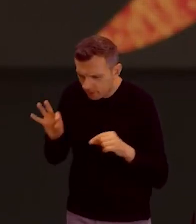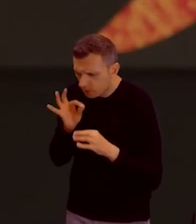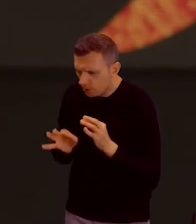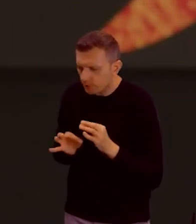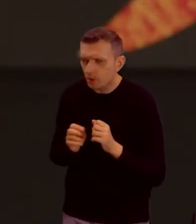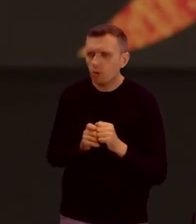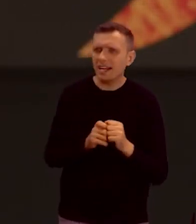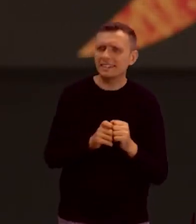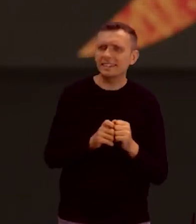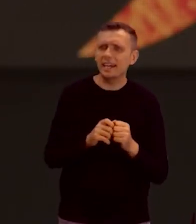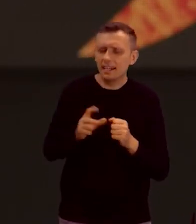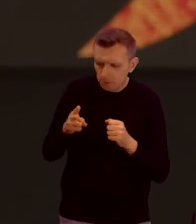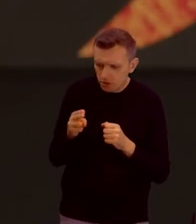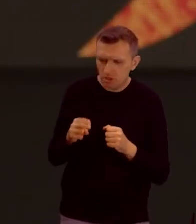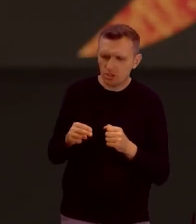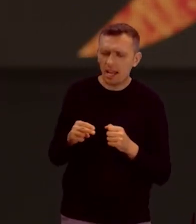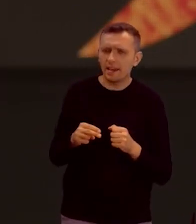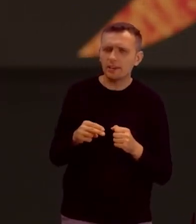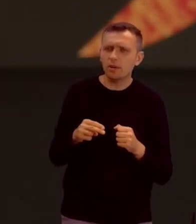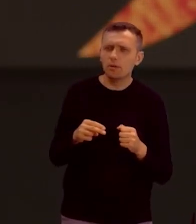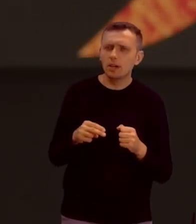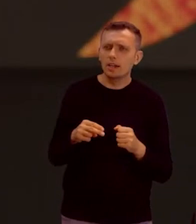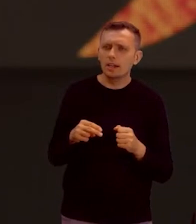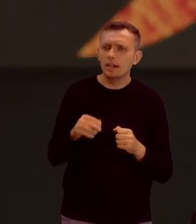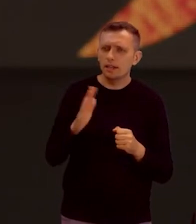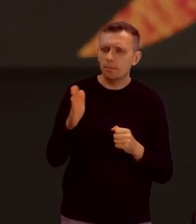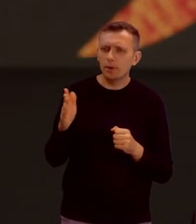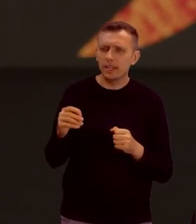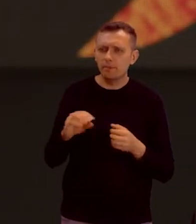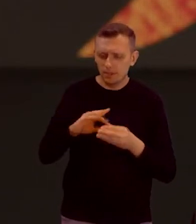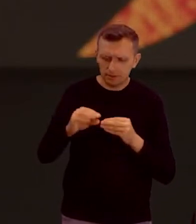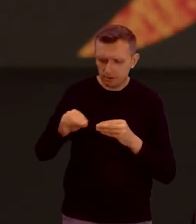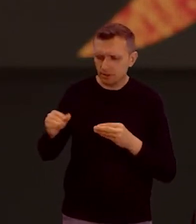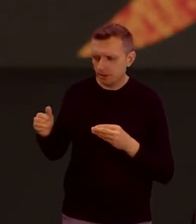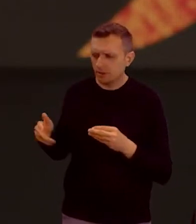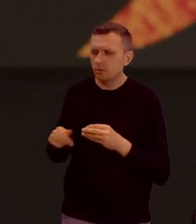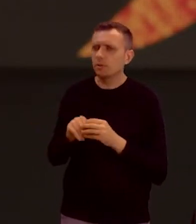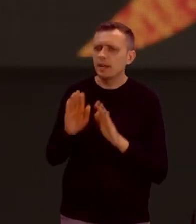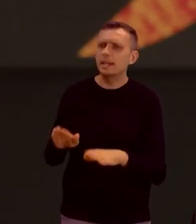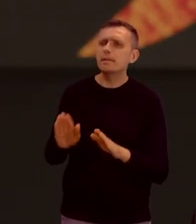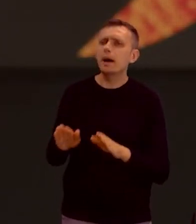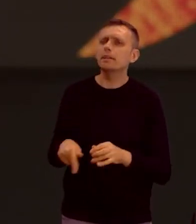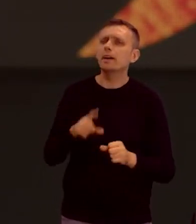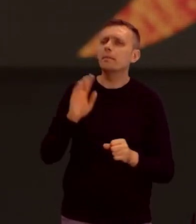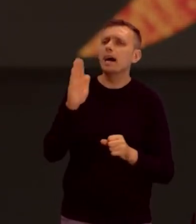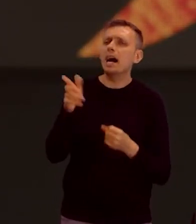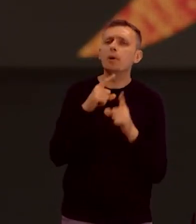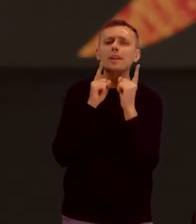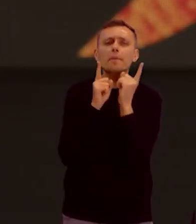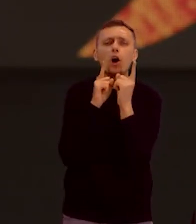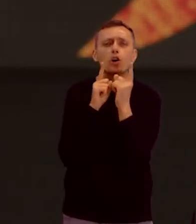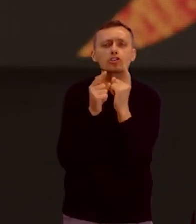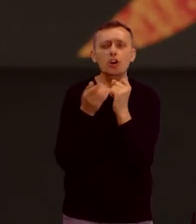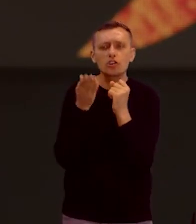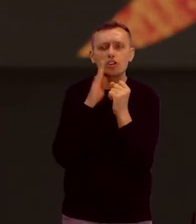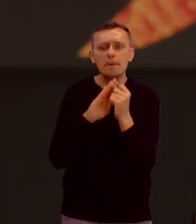polerowaniu, kształtowaniu, dopasowywaniu piór i grotów strzały, a potem bardzo ostrożnie